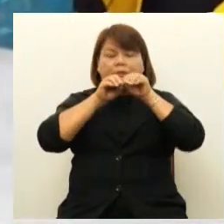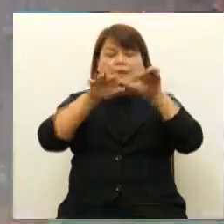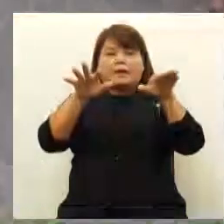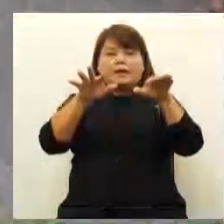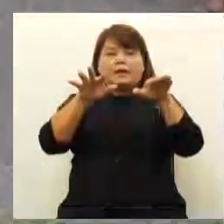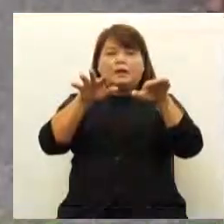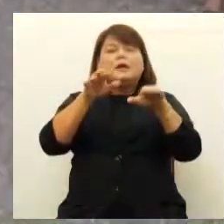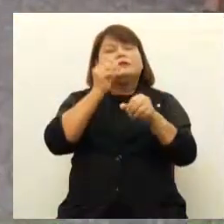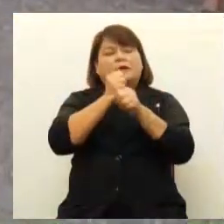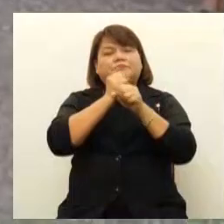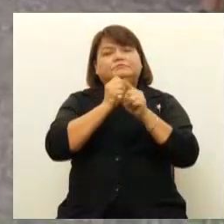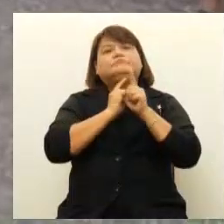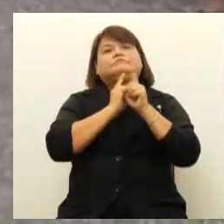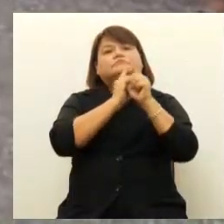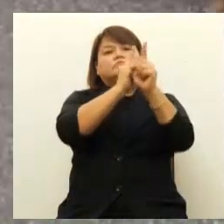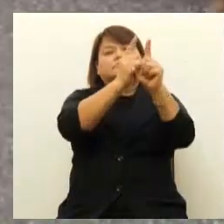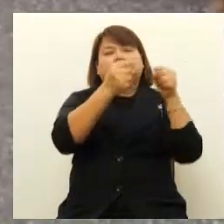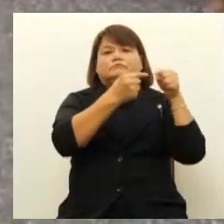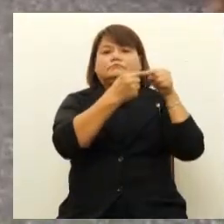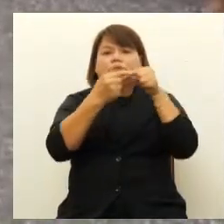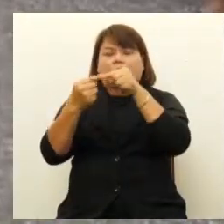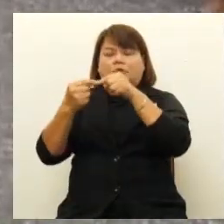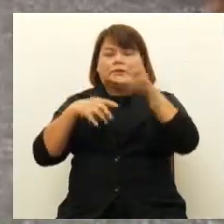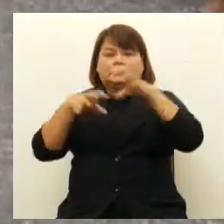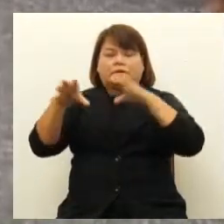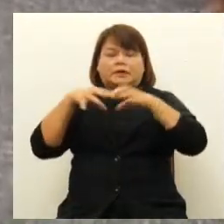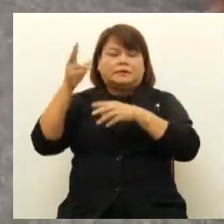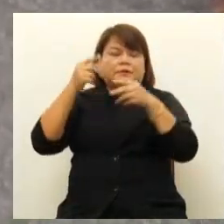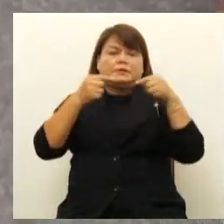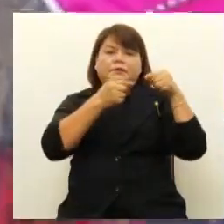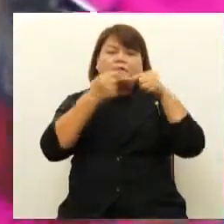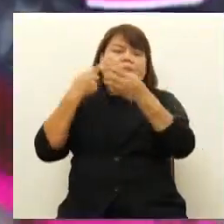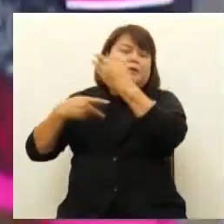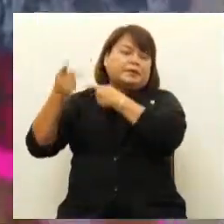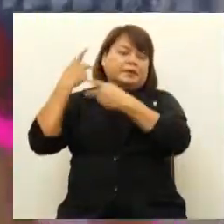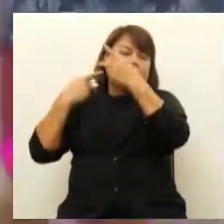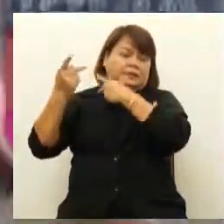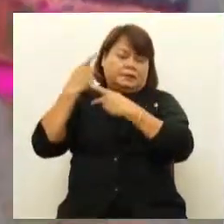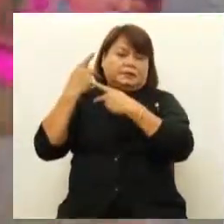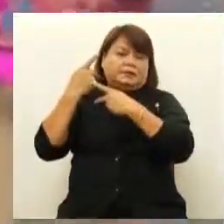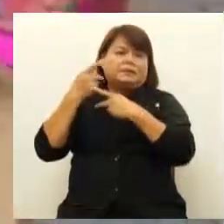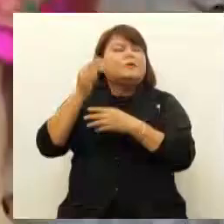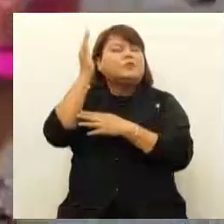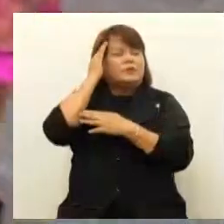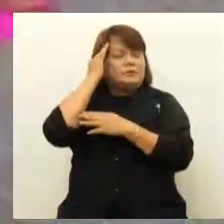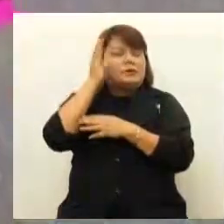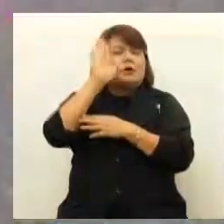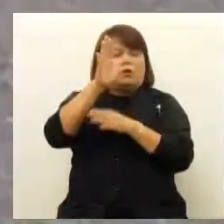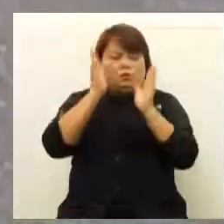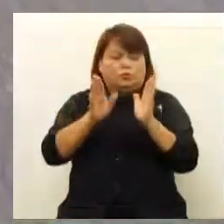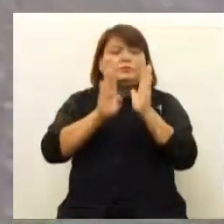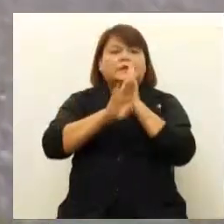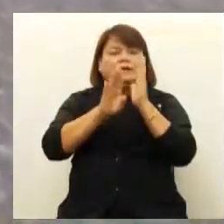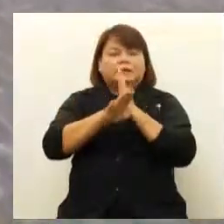ายึดถือปฏิบัตินะครับในเรื่องของจัดงานสืบสานประเพณีบุญบั้งไฟตามความเชื่อของพี่น้องทางภาคอีสานนะครับในเรื่อง